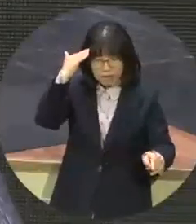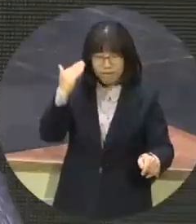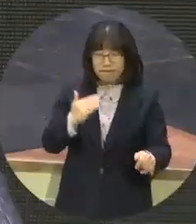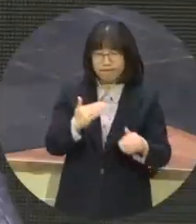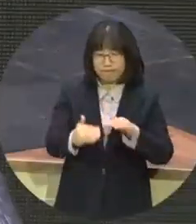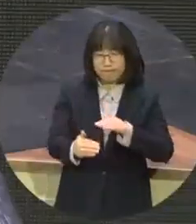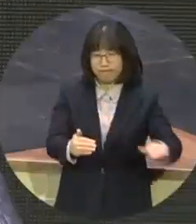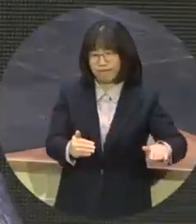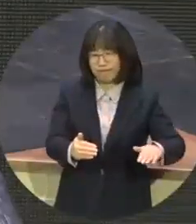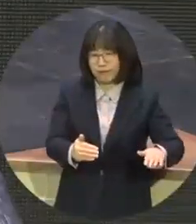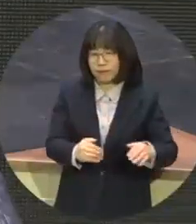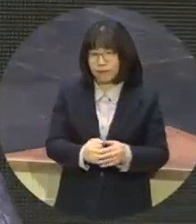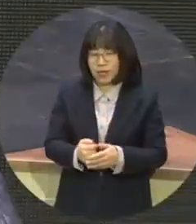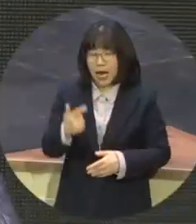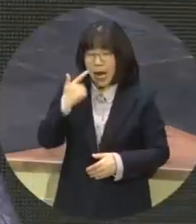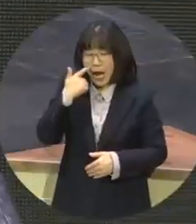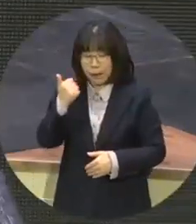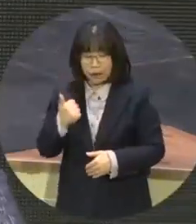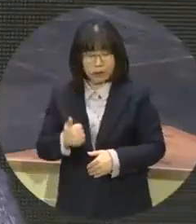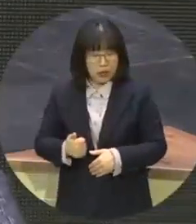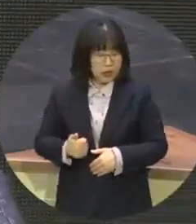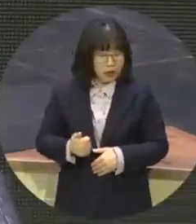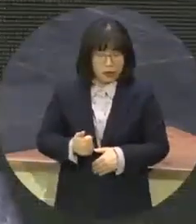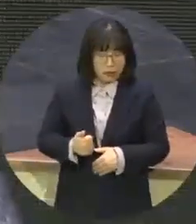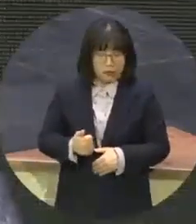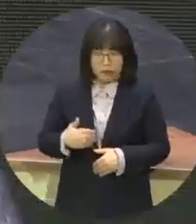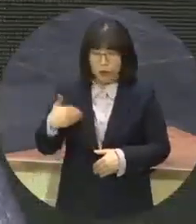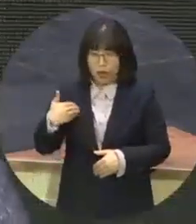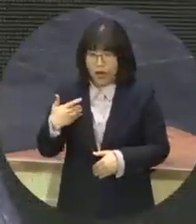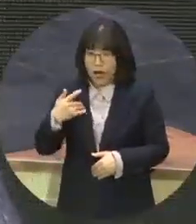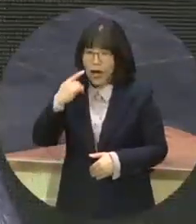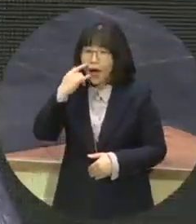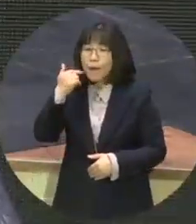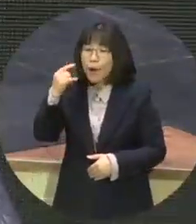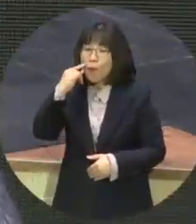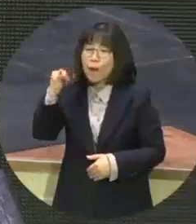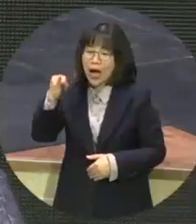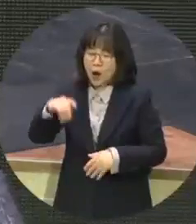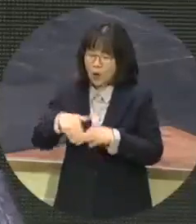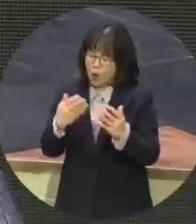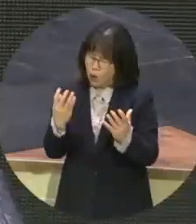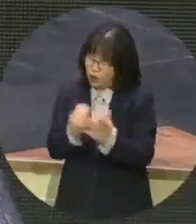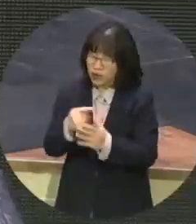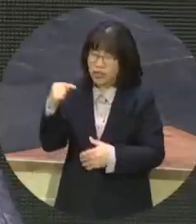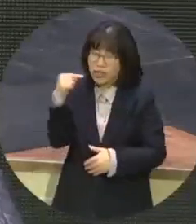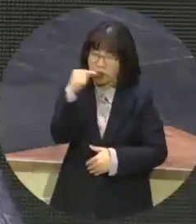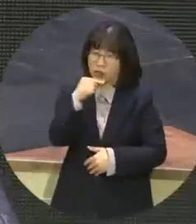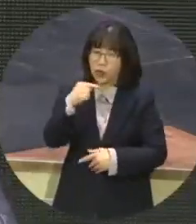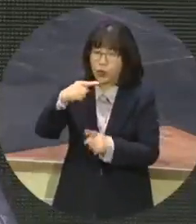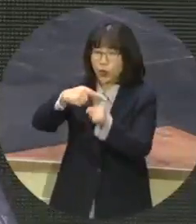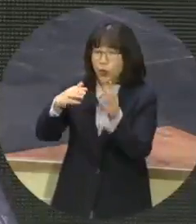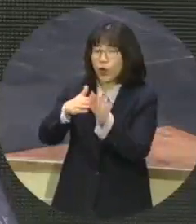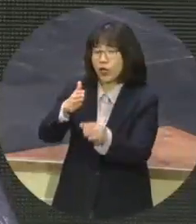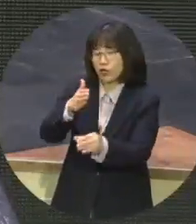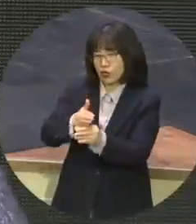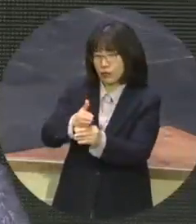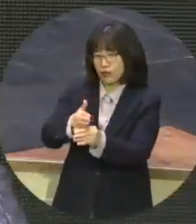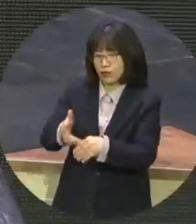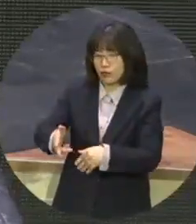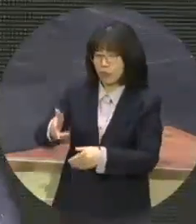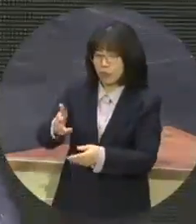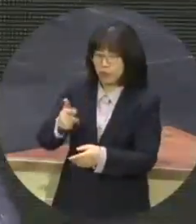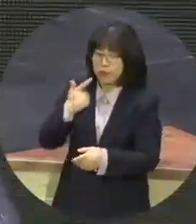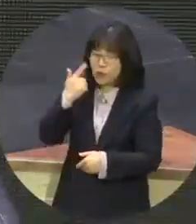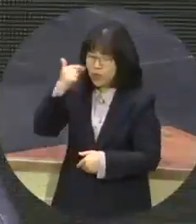아버지는 또 헷갈려가지고, 원망하네요. 덕신이 하나님께 기도해야지. 어디 그 말을 그렇게 막 이렇게 야